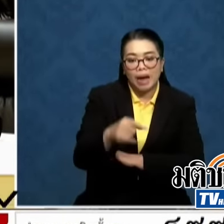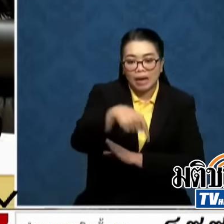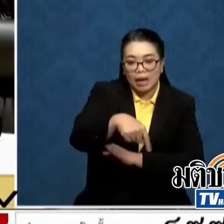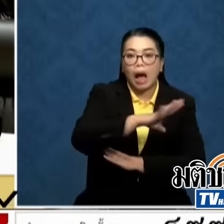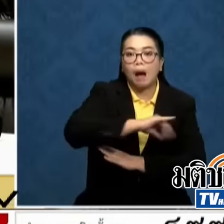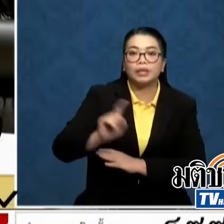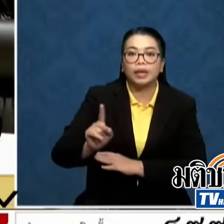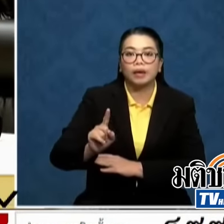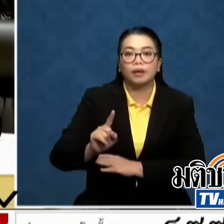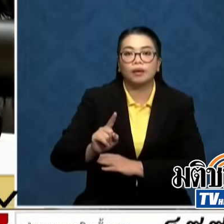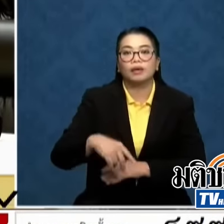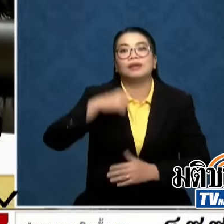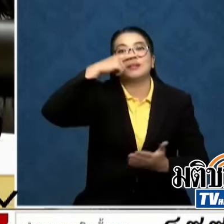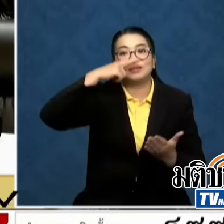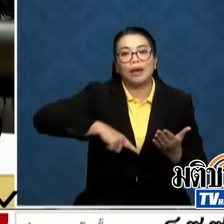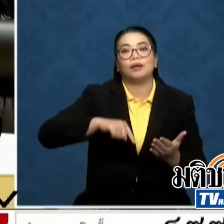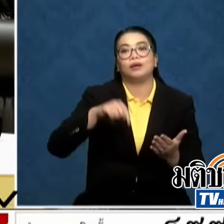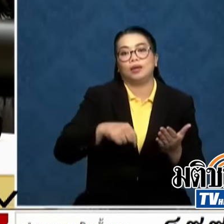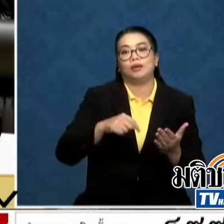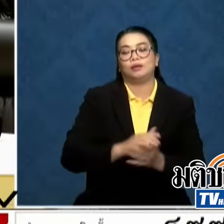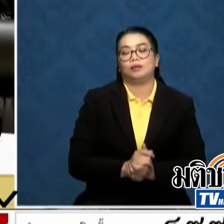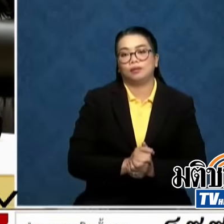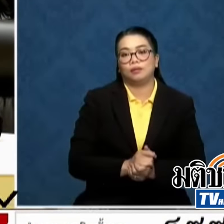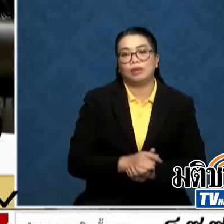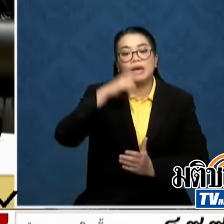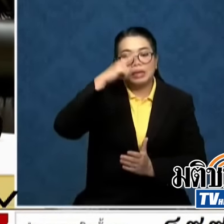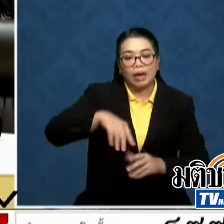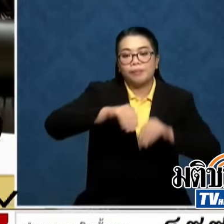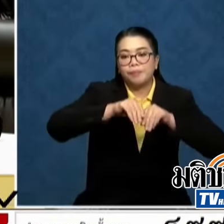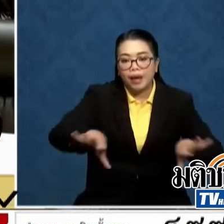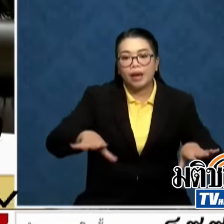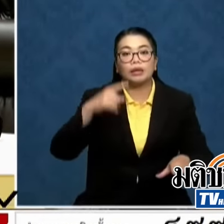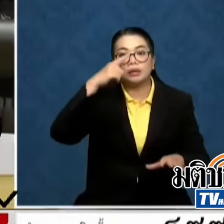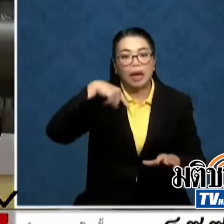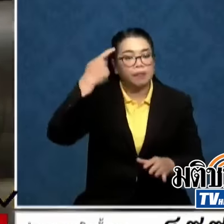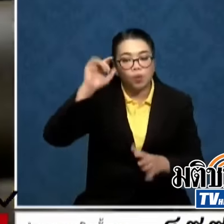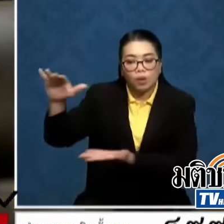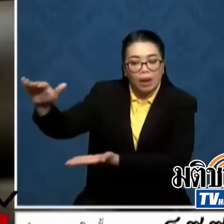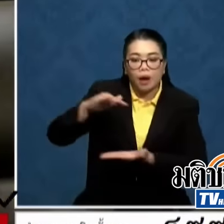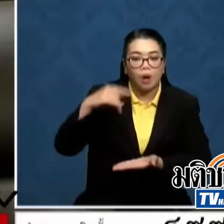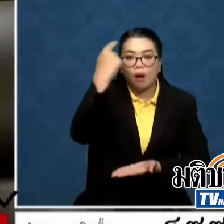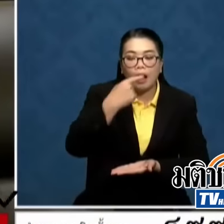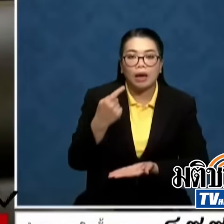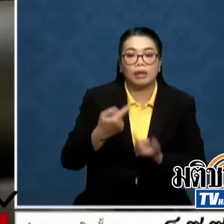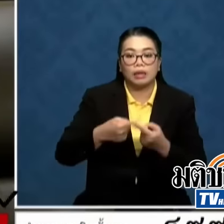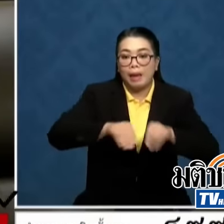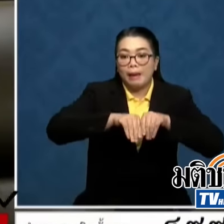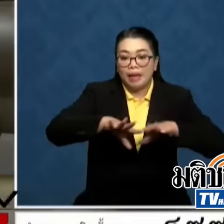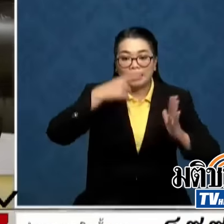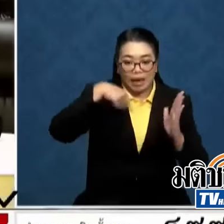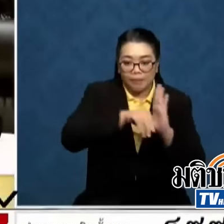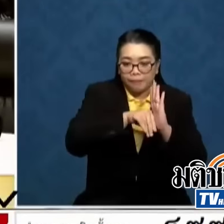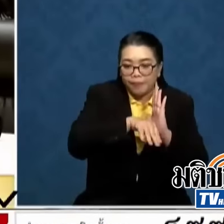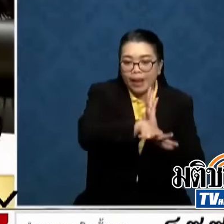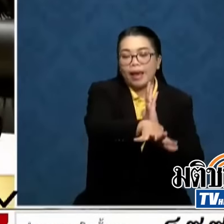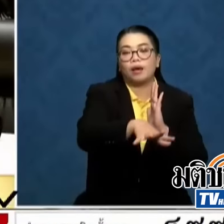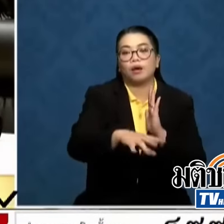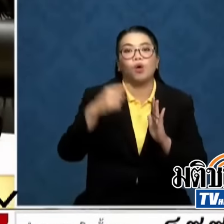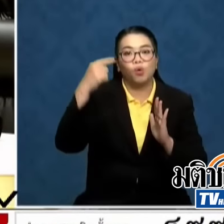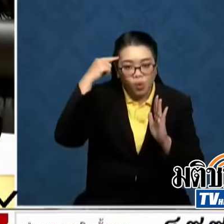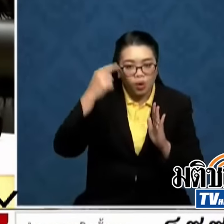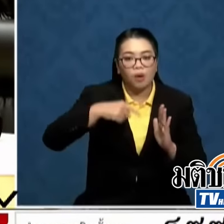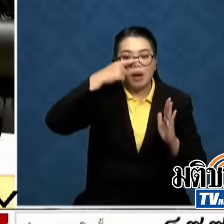กนี้เข้าไทยเนี่ยประเทศไทยไม่สามารถรู้ได้ว่าใครเอาเข้ามาแต่ออกจากไทยไปเนี่ยเข